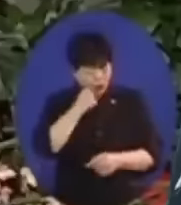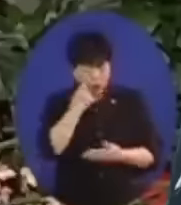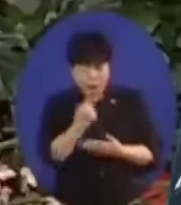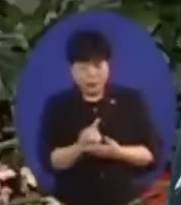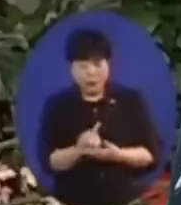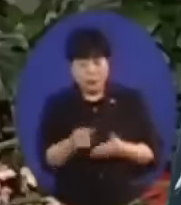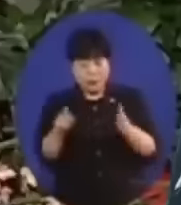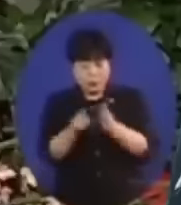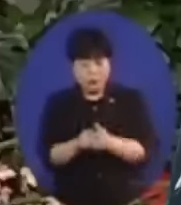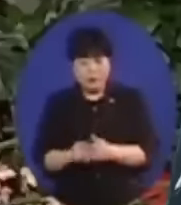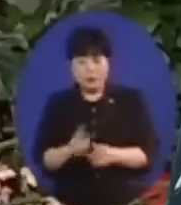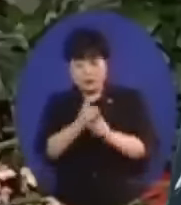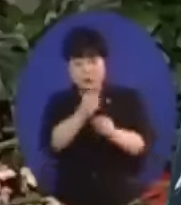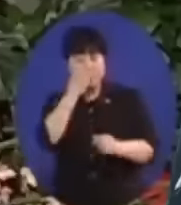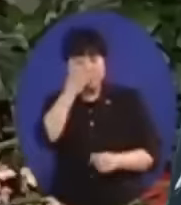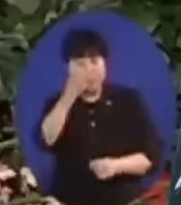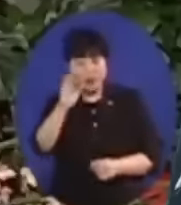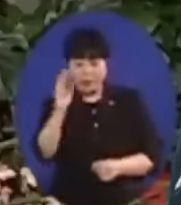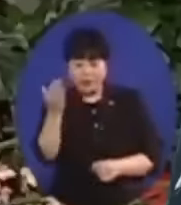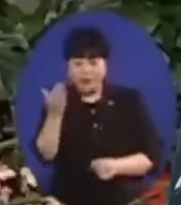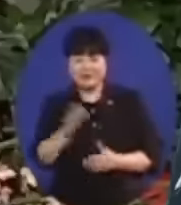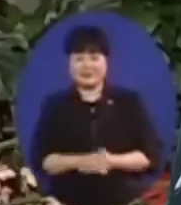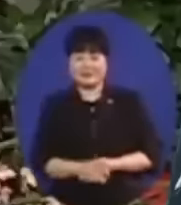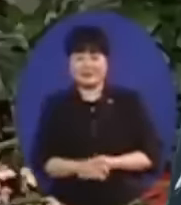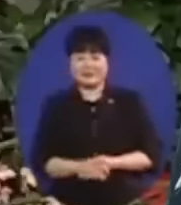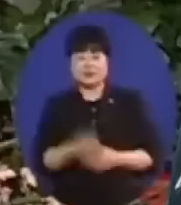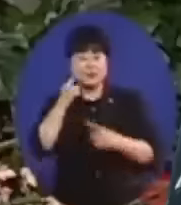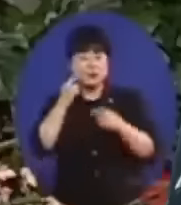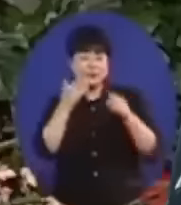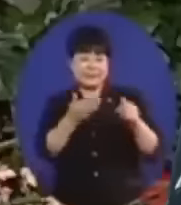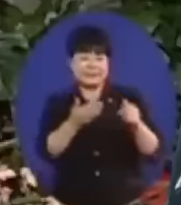역경도 이길 수가 있는 것입니다. 제가